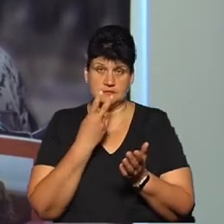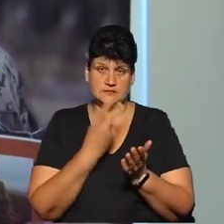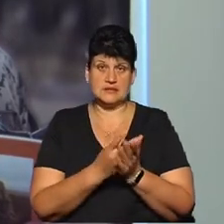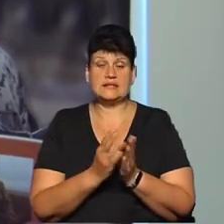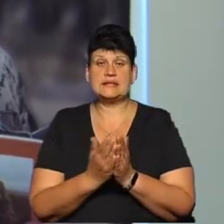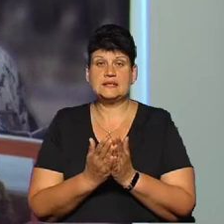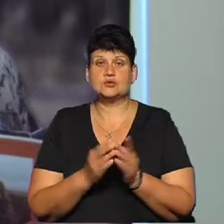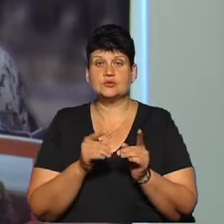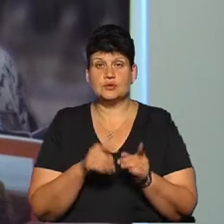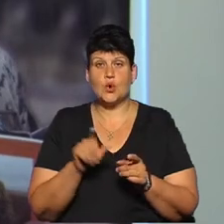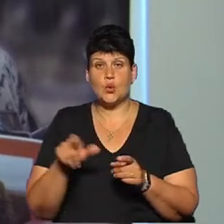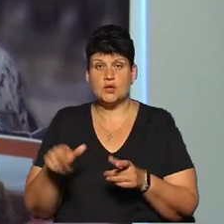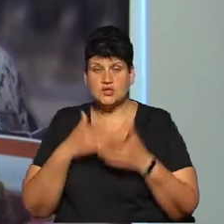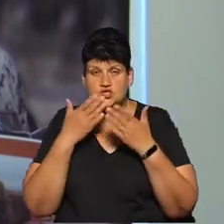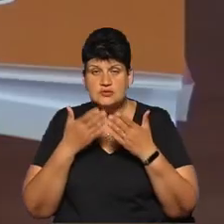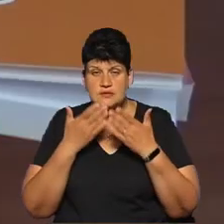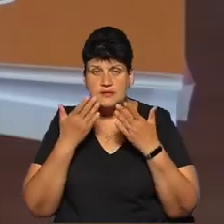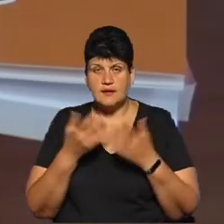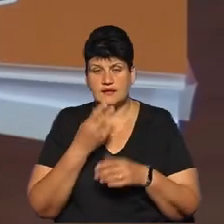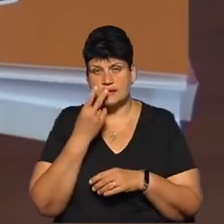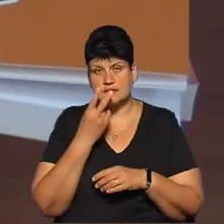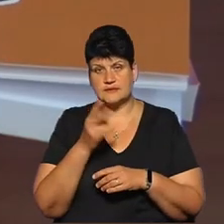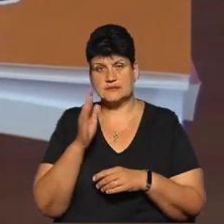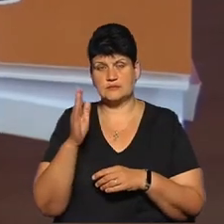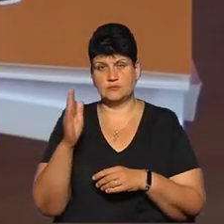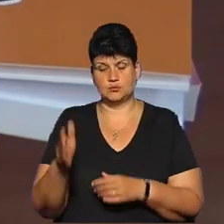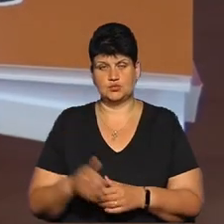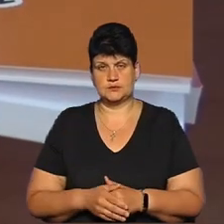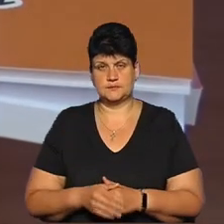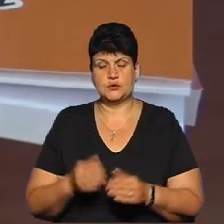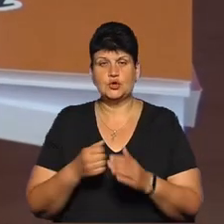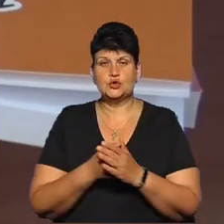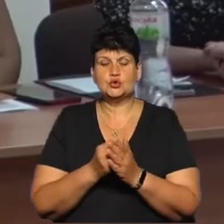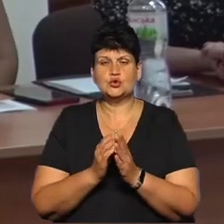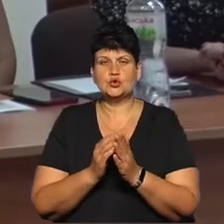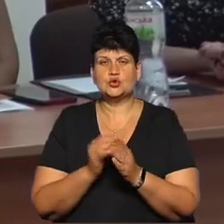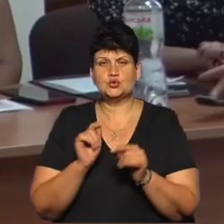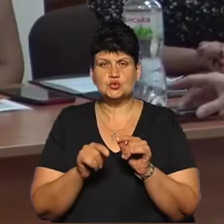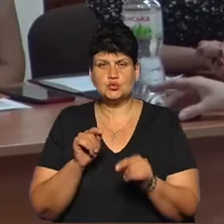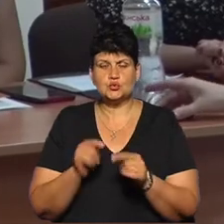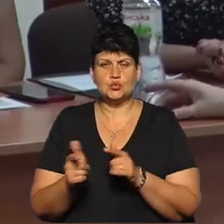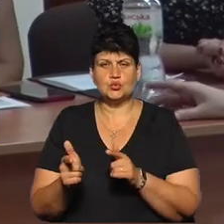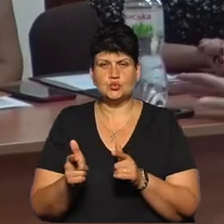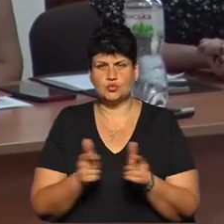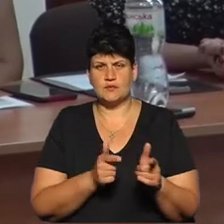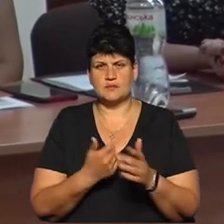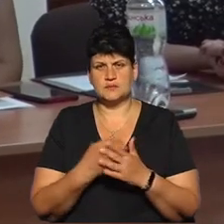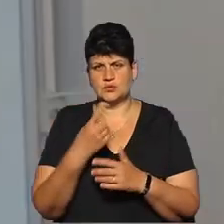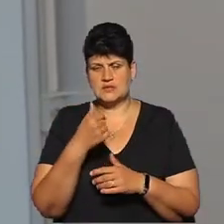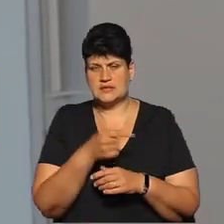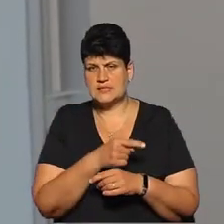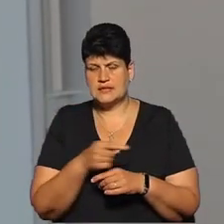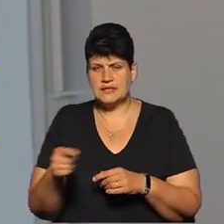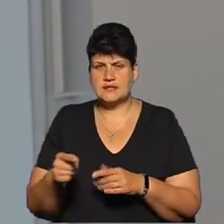люди читали, щоб читали і дивилися в майбутнє. До друку збірку готували впродовж року, розповідає Галина Шупер. Її видали